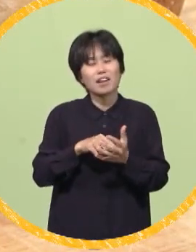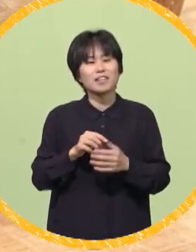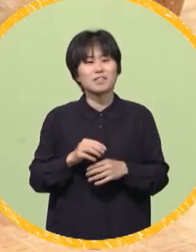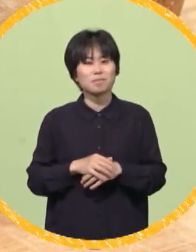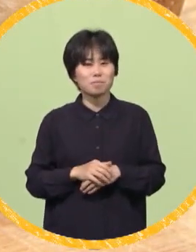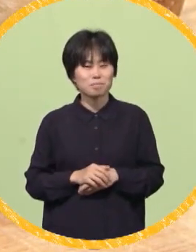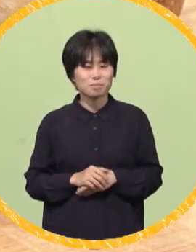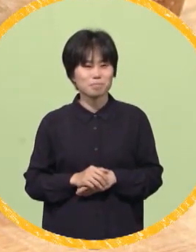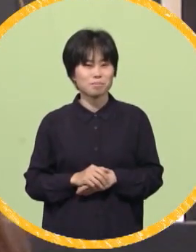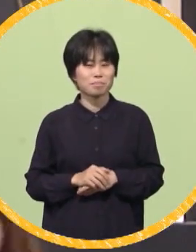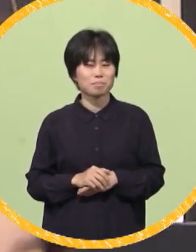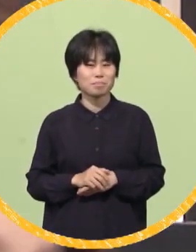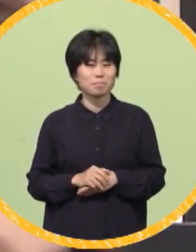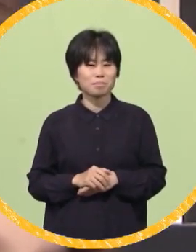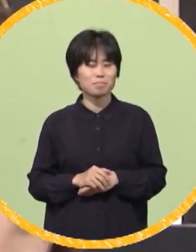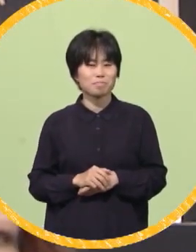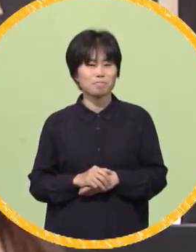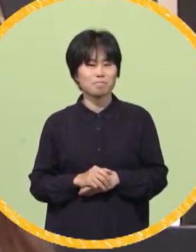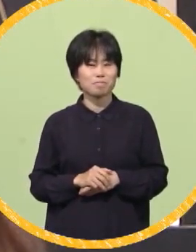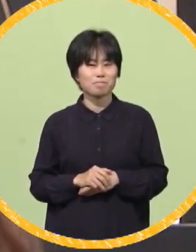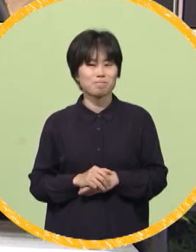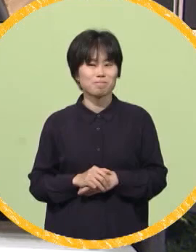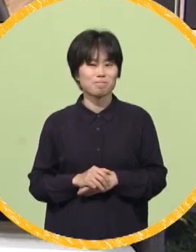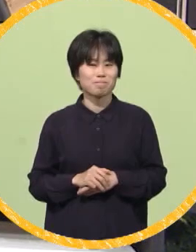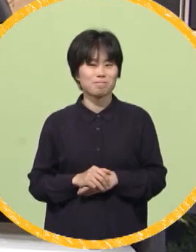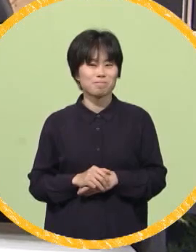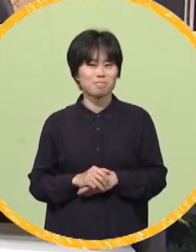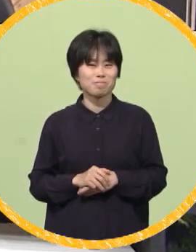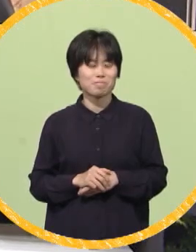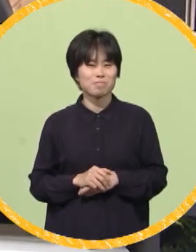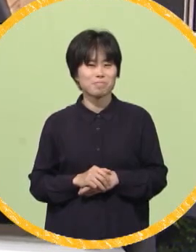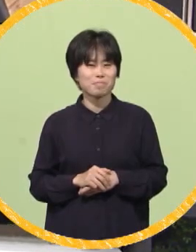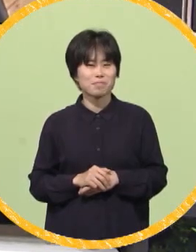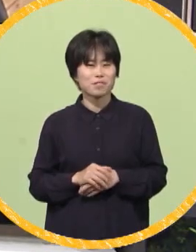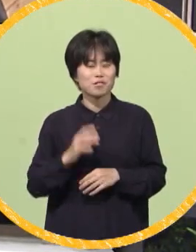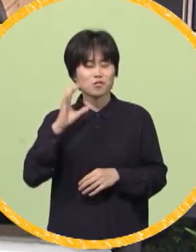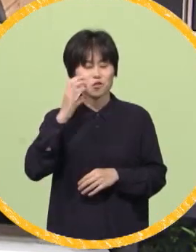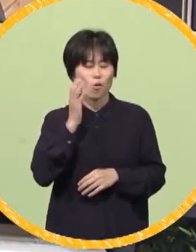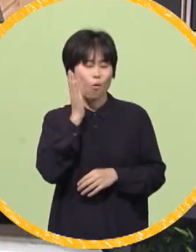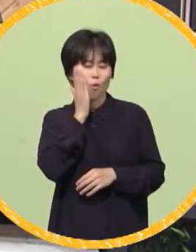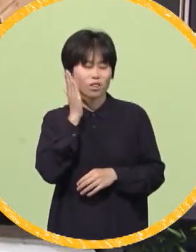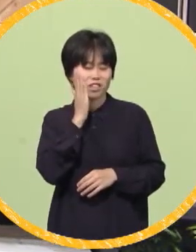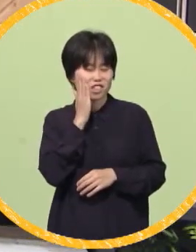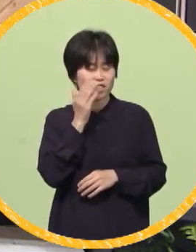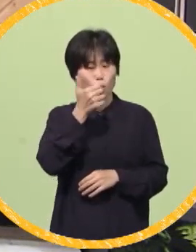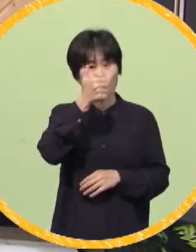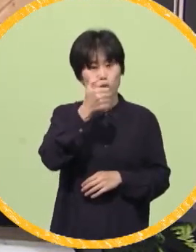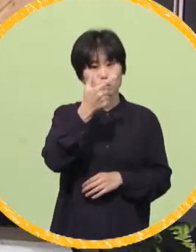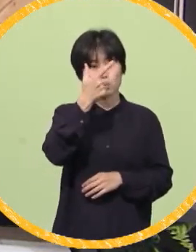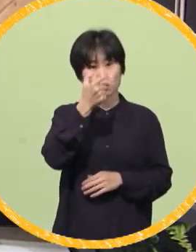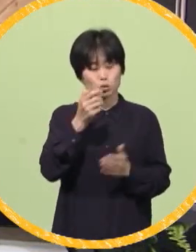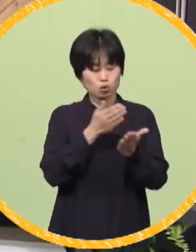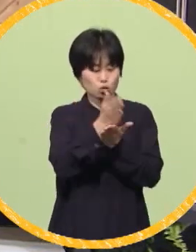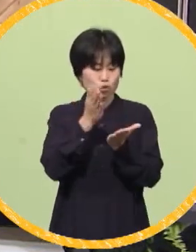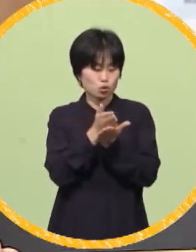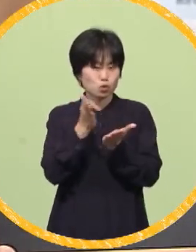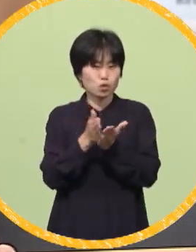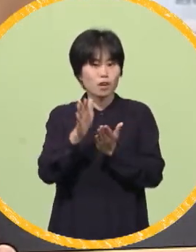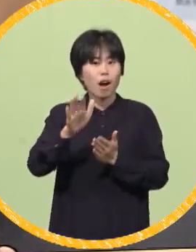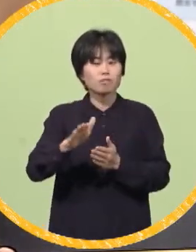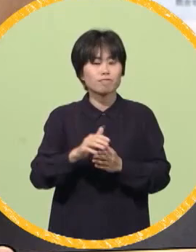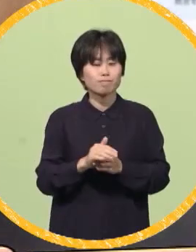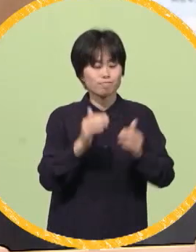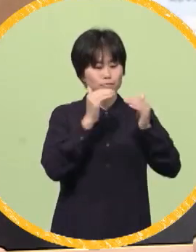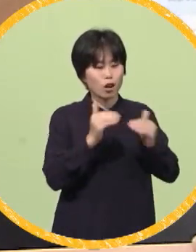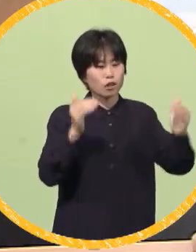ごい。感じます。 いろいろ映って、僕はこれで 買ってる。すごいおいしいパンがね、もう50種類から60種類ぐらいあって、まあお野菜